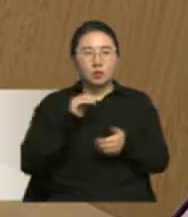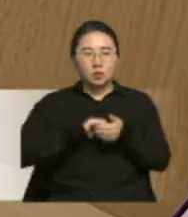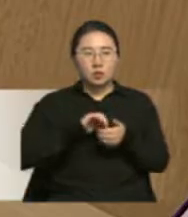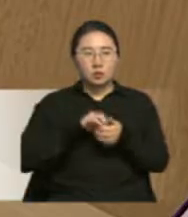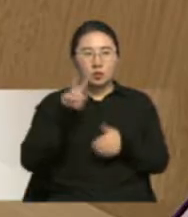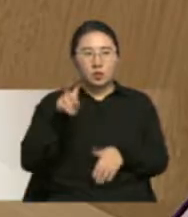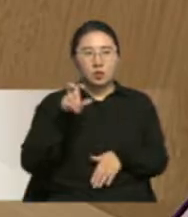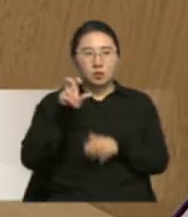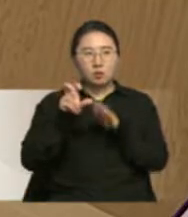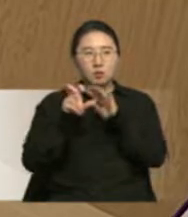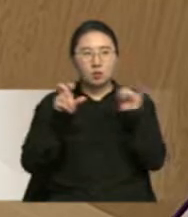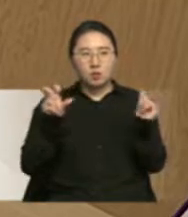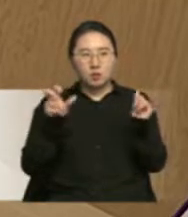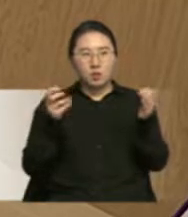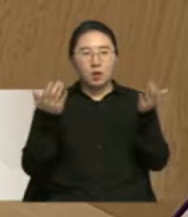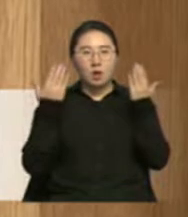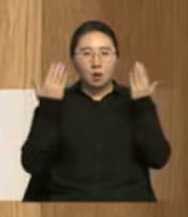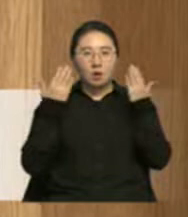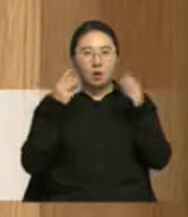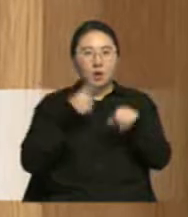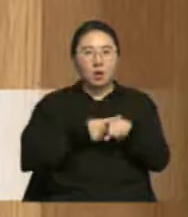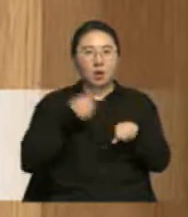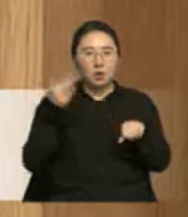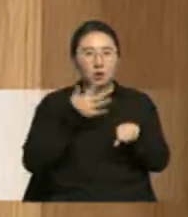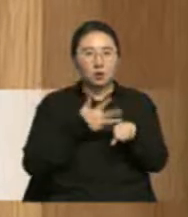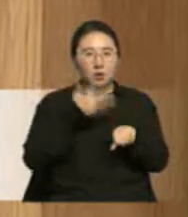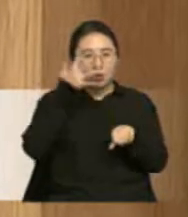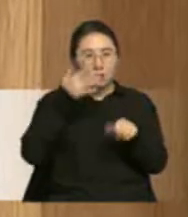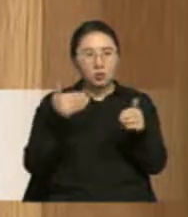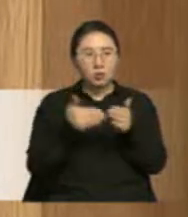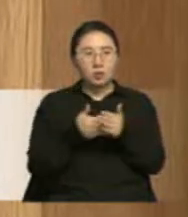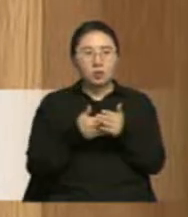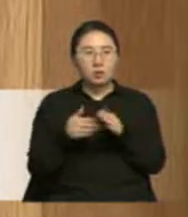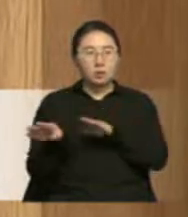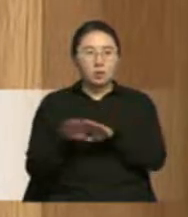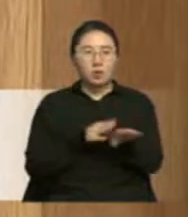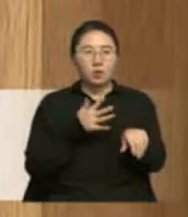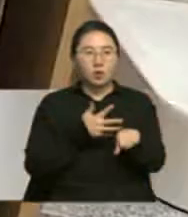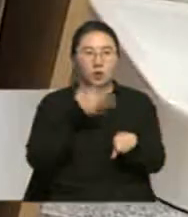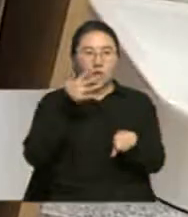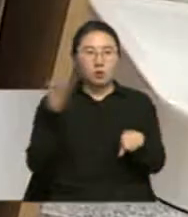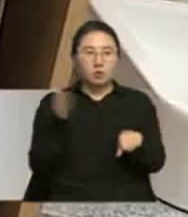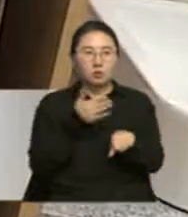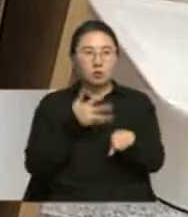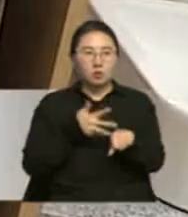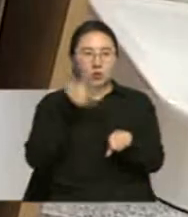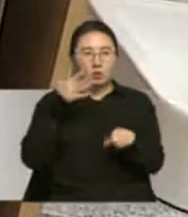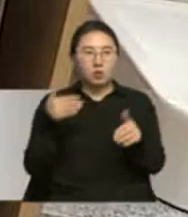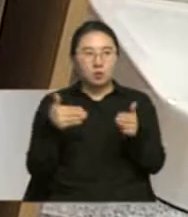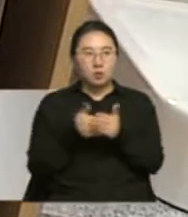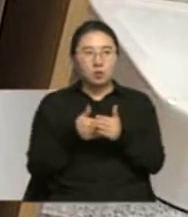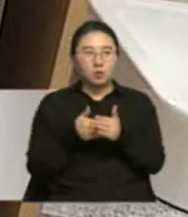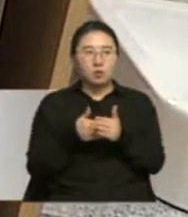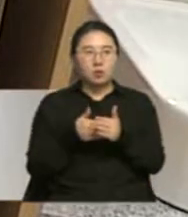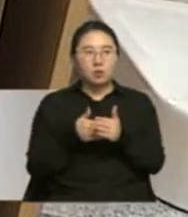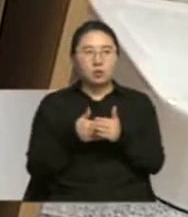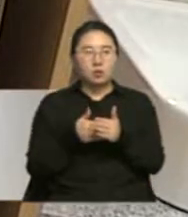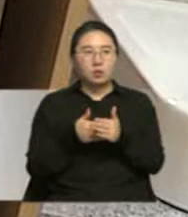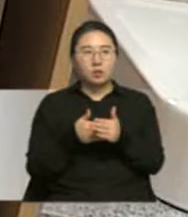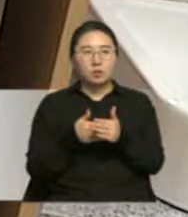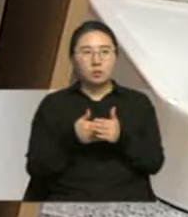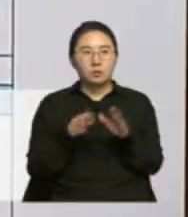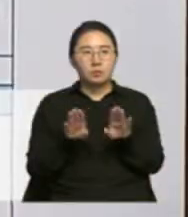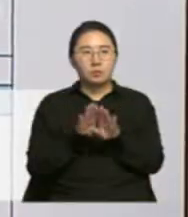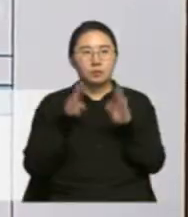정원은 25명으로 학기 중에는 오후 1시부터 8시까지, 방학 때는 오전 8시부터 오후 8시까지